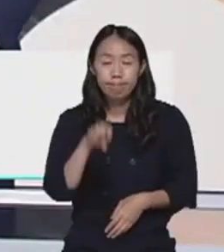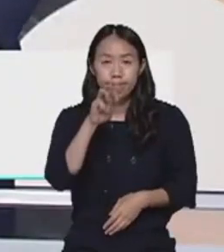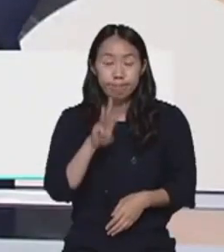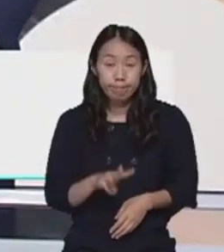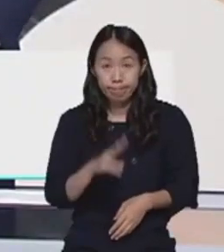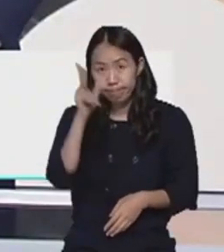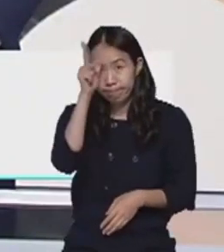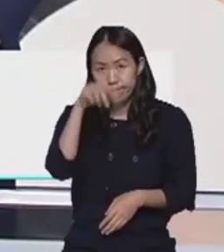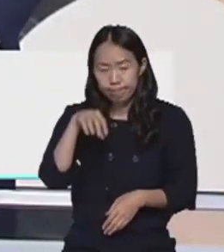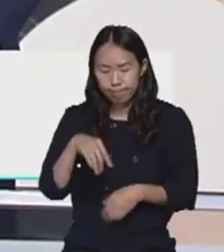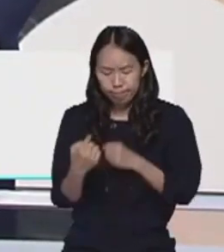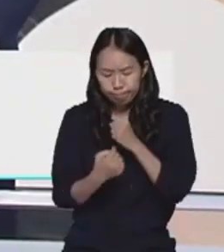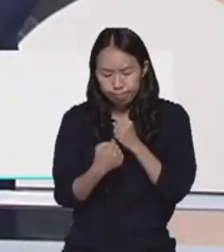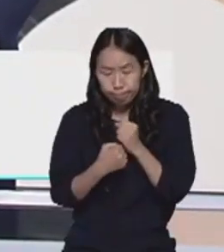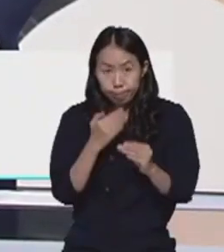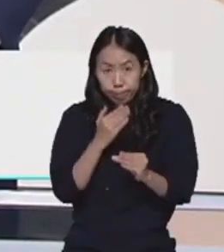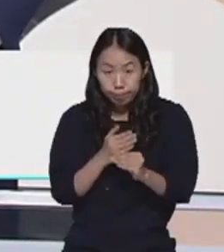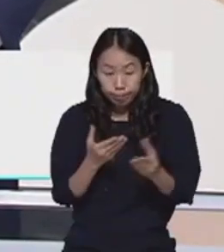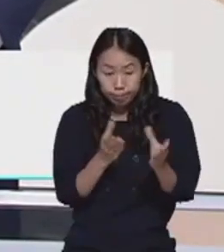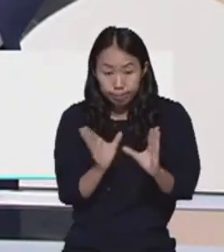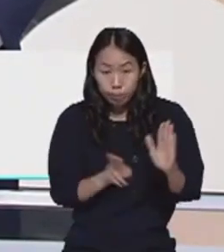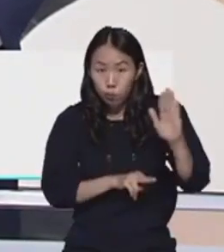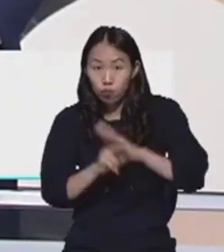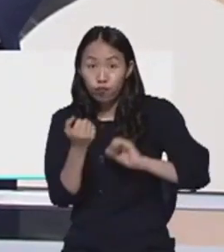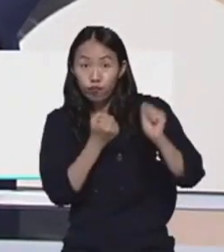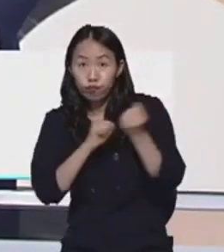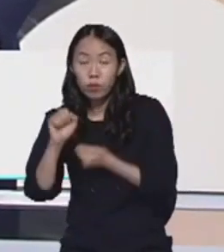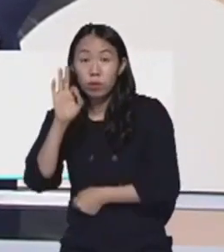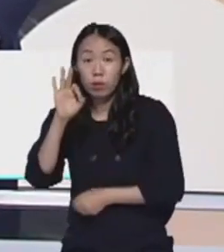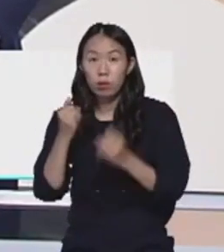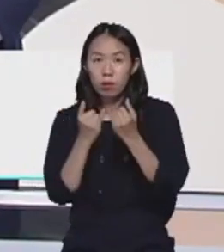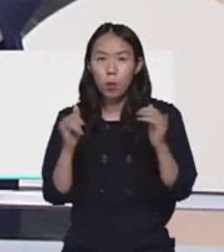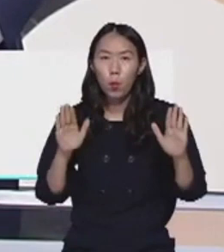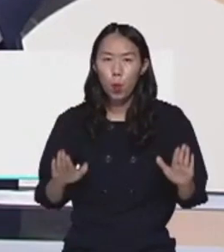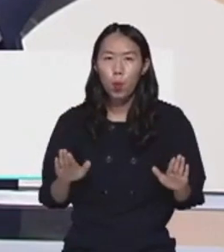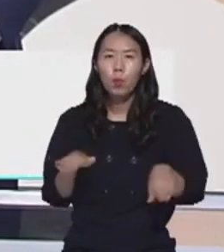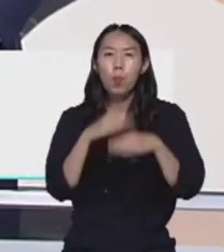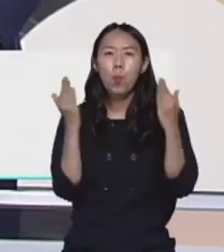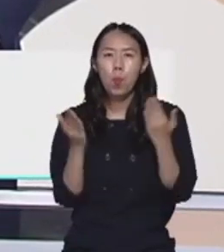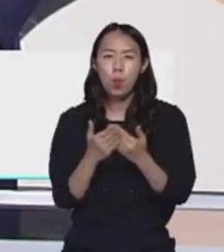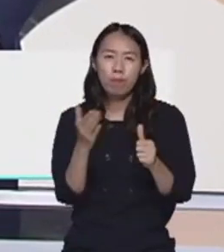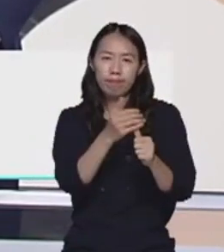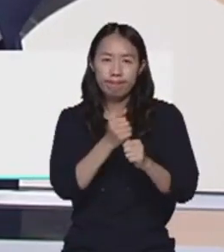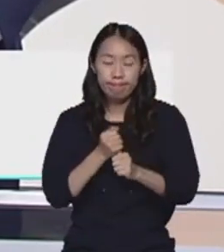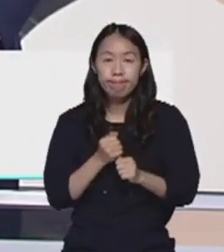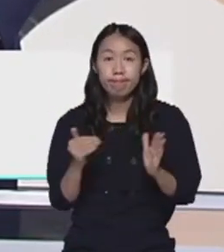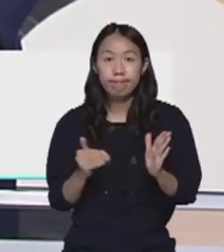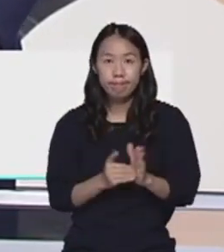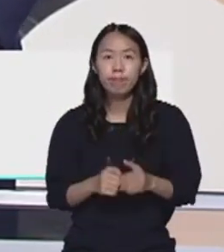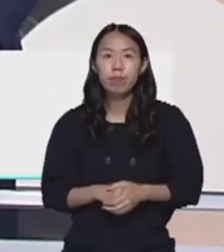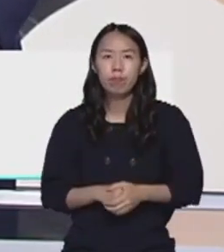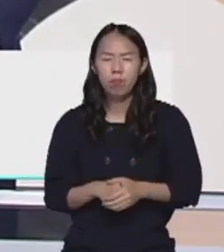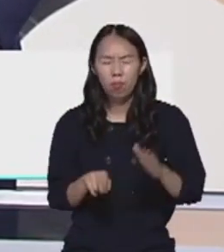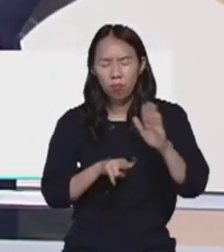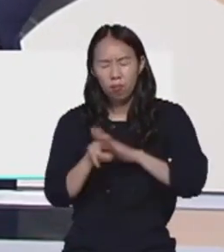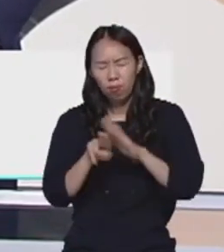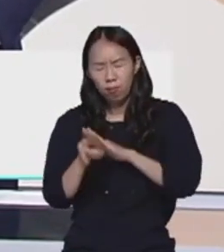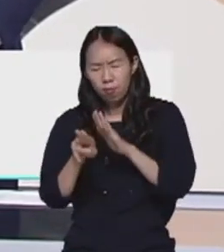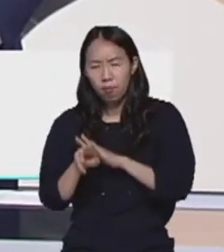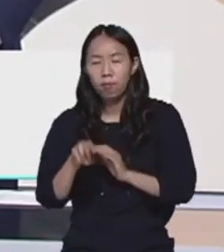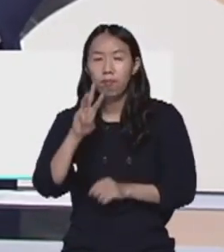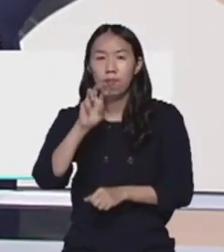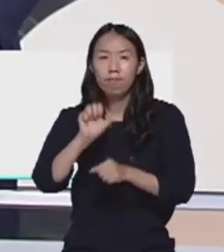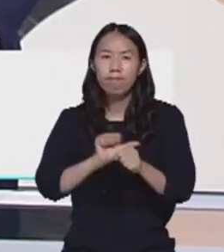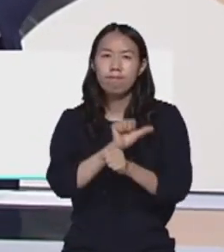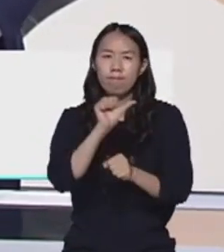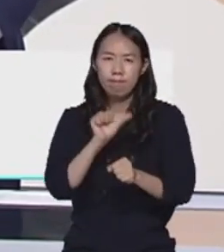광주현 지구대에서 조사를 받다 단체로 도주한 외국인 10명이 오늘 오후 모두 경찰에 붙잡혔습니다. 도주극은 35시간여